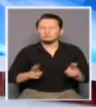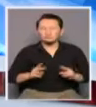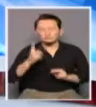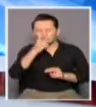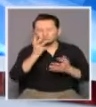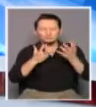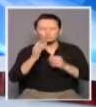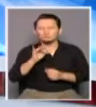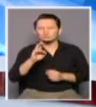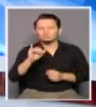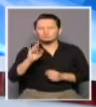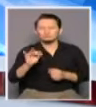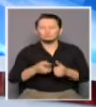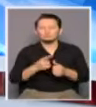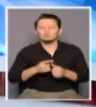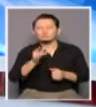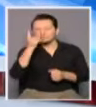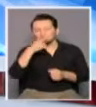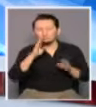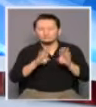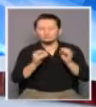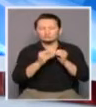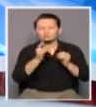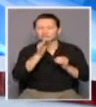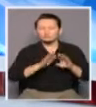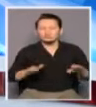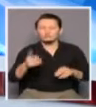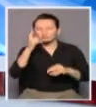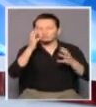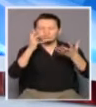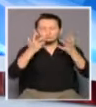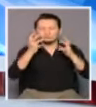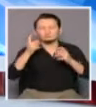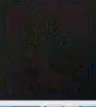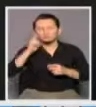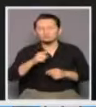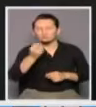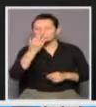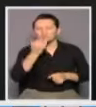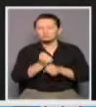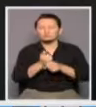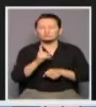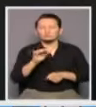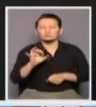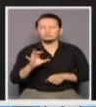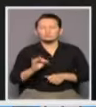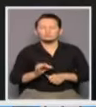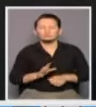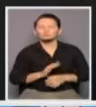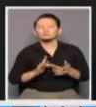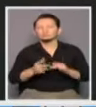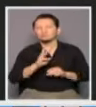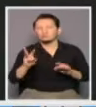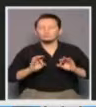Человекоподобного робота Ибуки с лицом 10-летнего мальчика, способного показывать эмоции, разработал японский инженер Хироси Исигуро, передает Tengri News